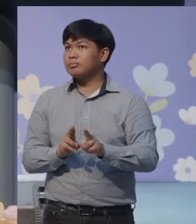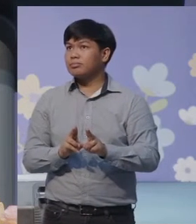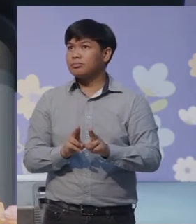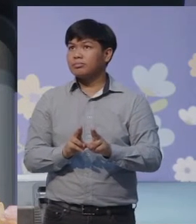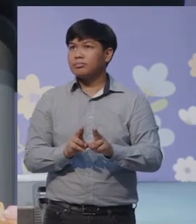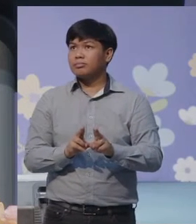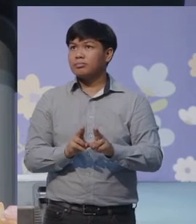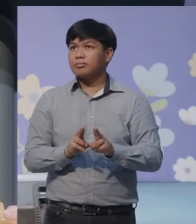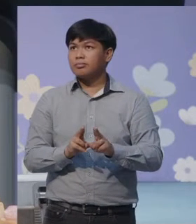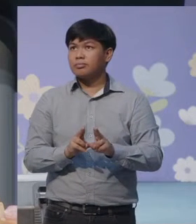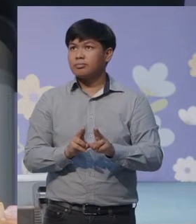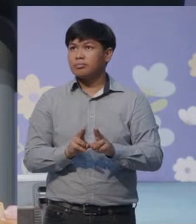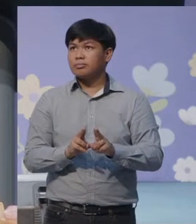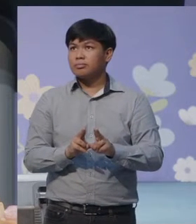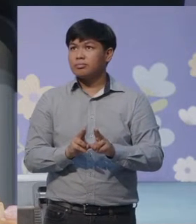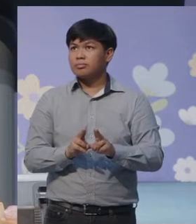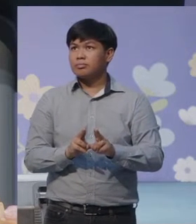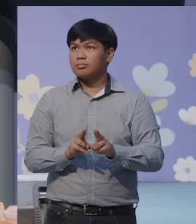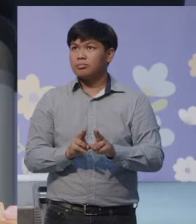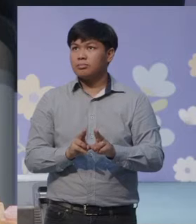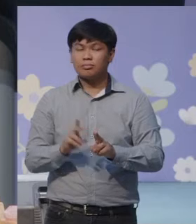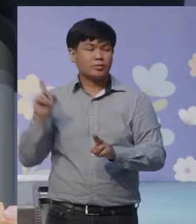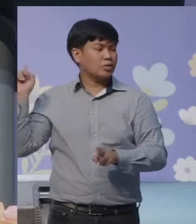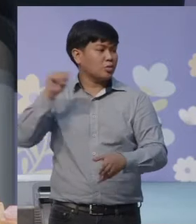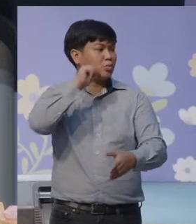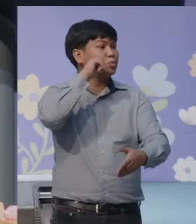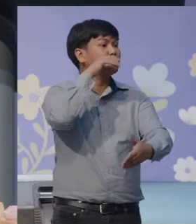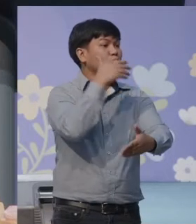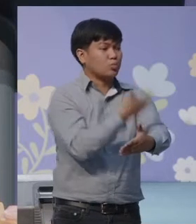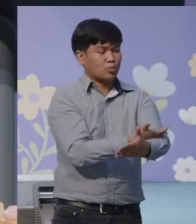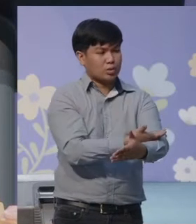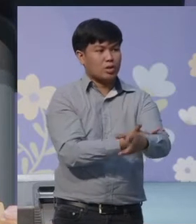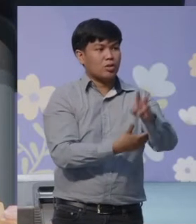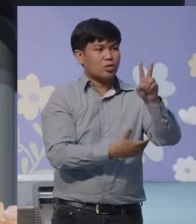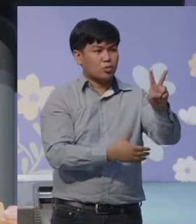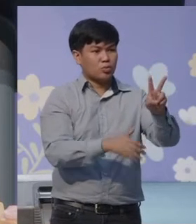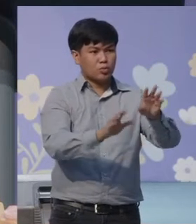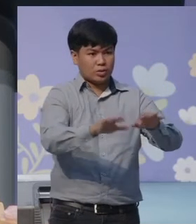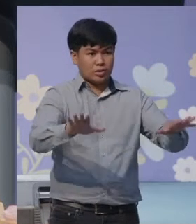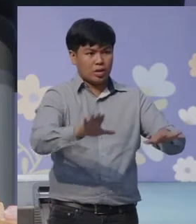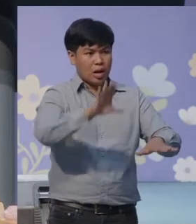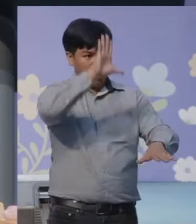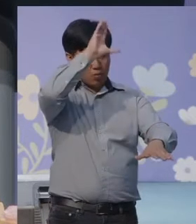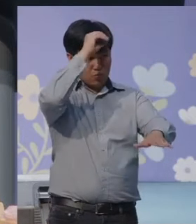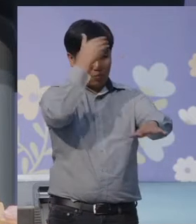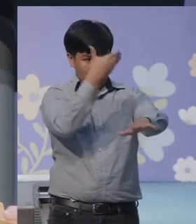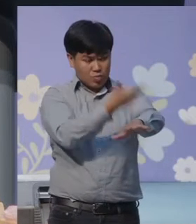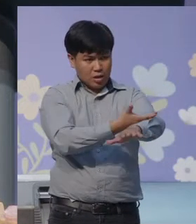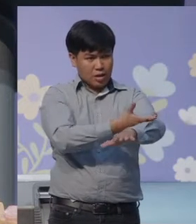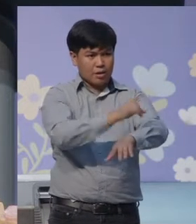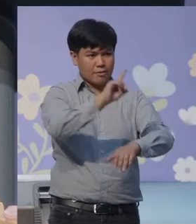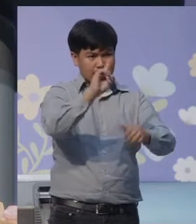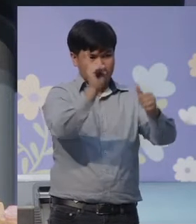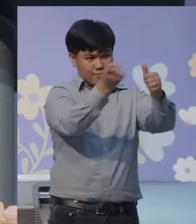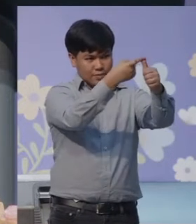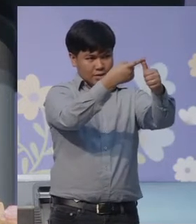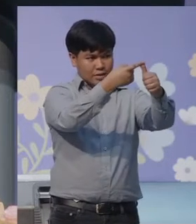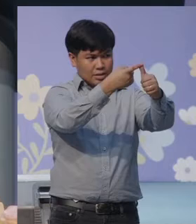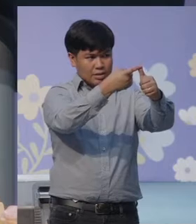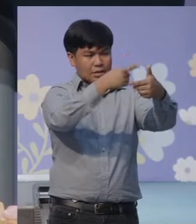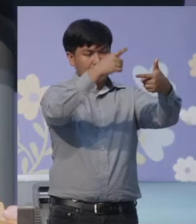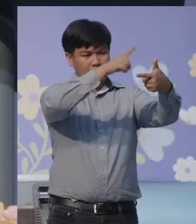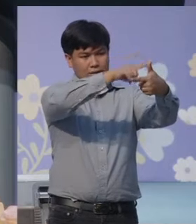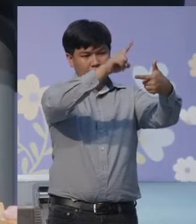Tungkol sa aking babaeng anak. 2 lang po ang anak namin. Isang lalaki, yung panganay ko, at isang babae,